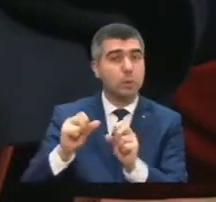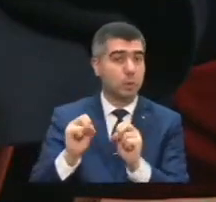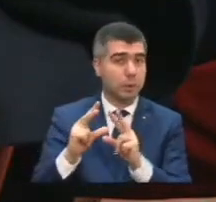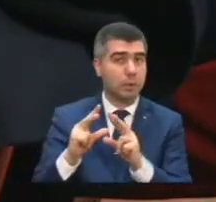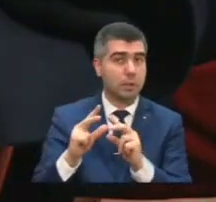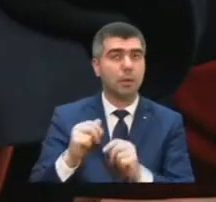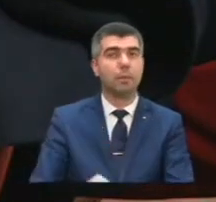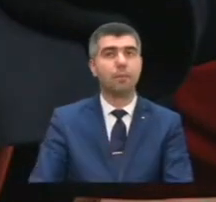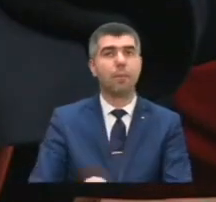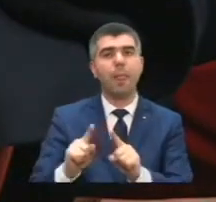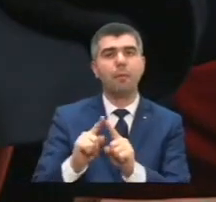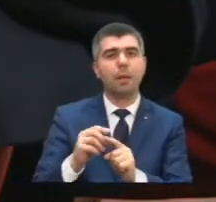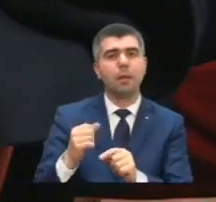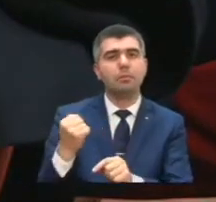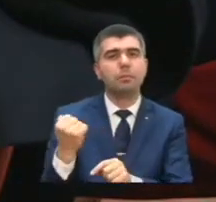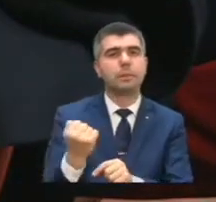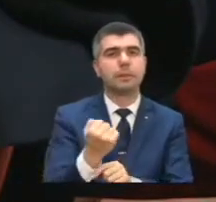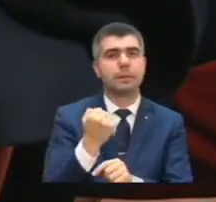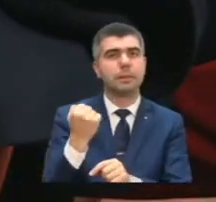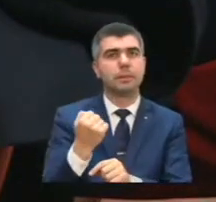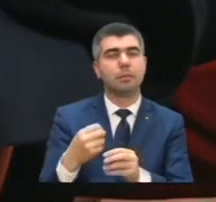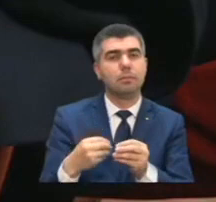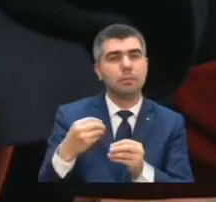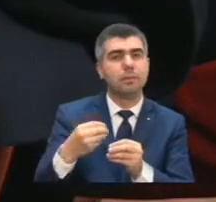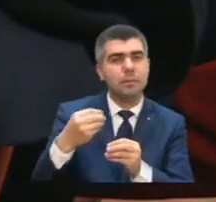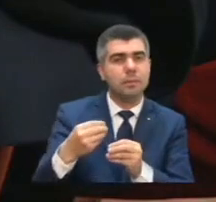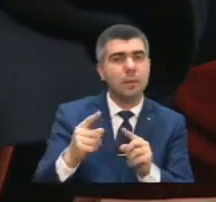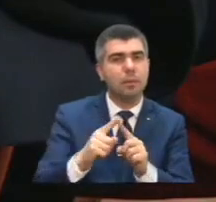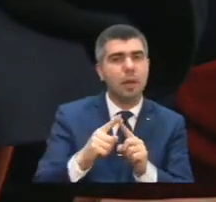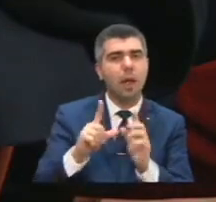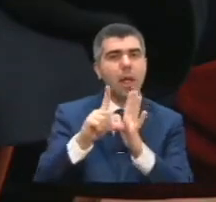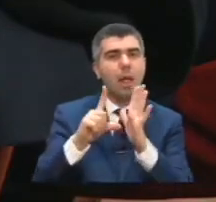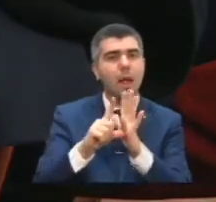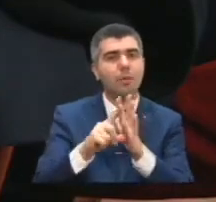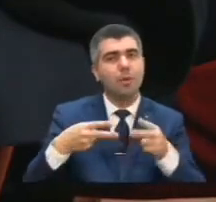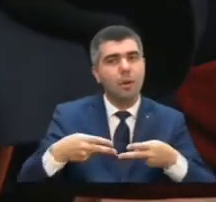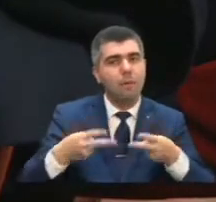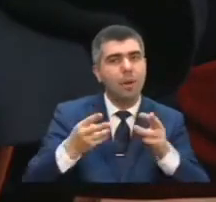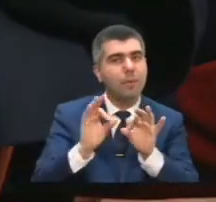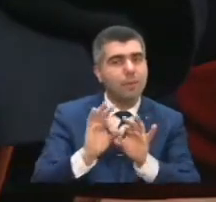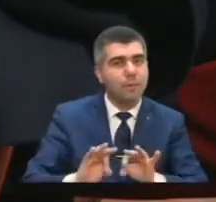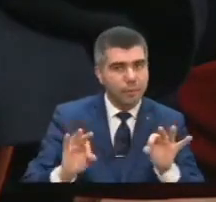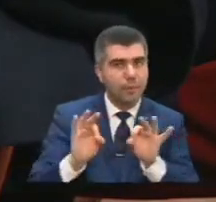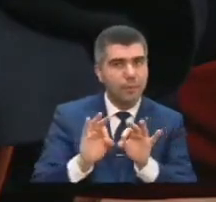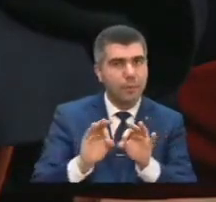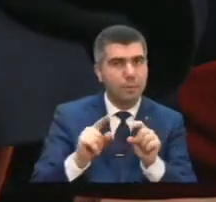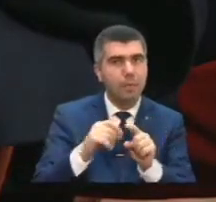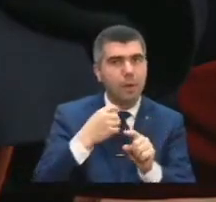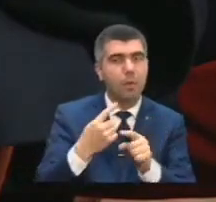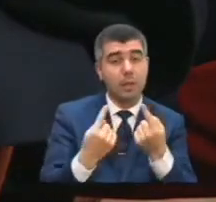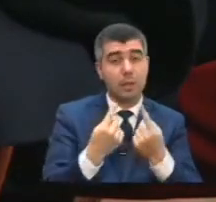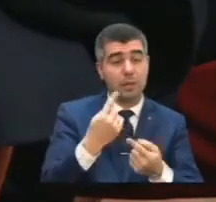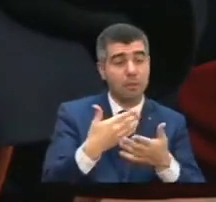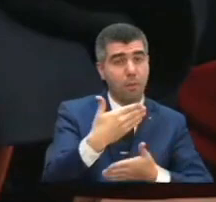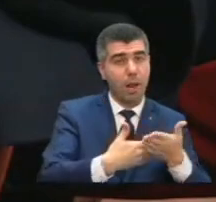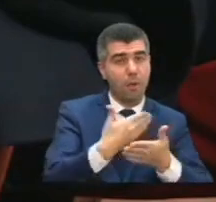هذيك القضيه ديال التاخر ديال الامور التنظيميه، ماشي تاخر، لان عندك واحد المجموعه، عندك المرسوم وكاين عندك مجموعه ديال القرارات.